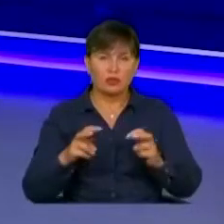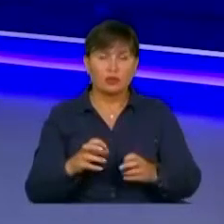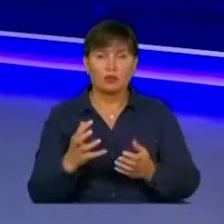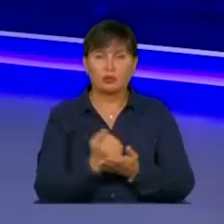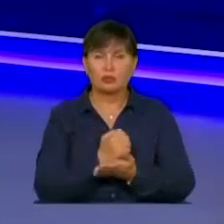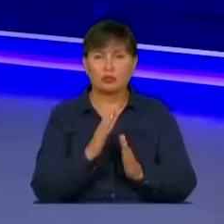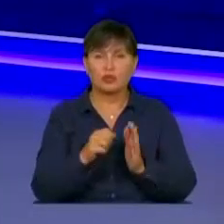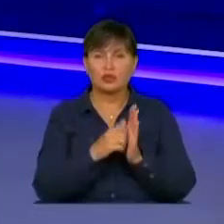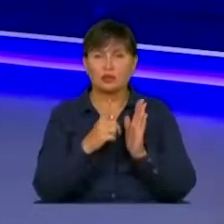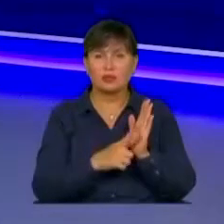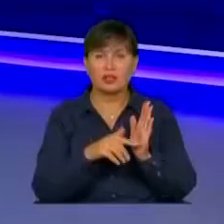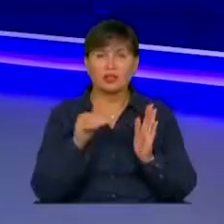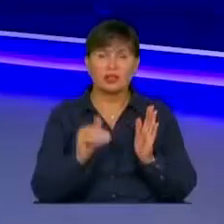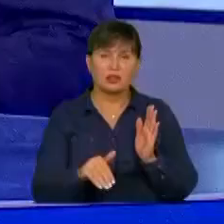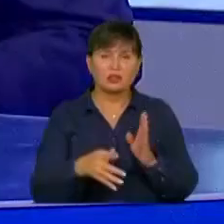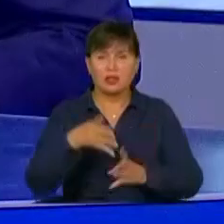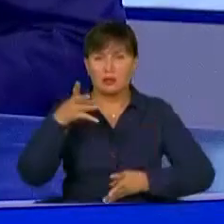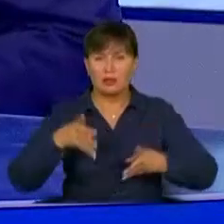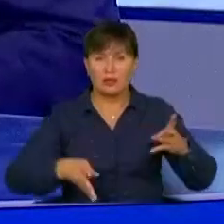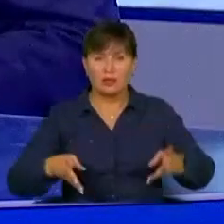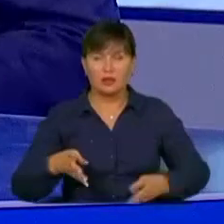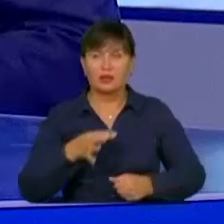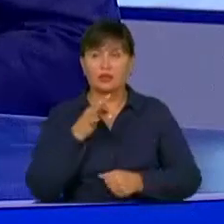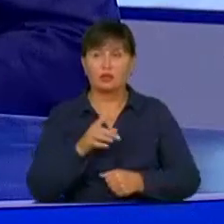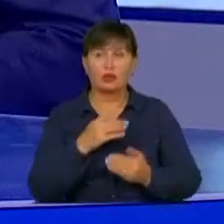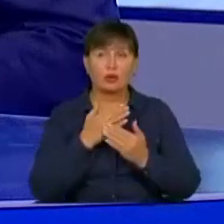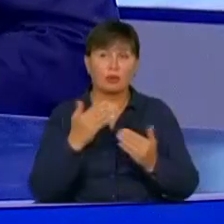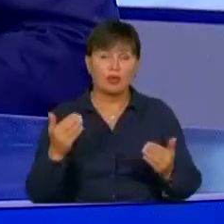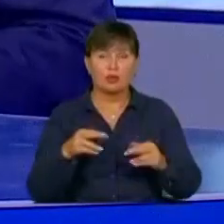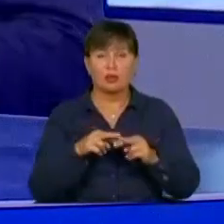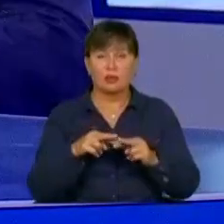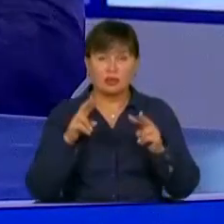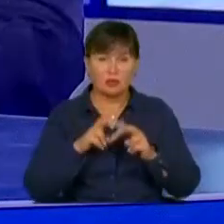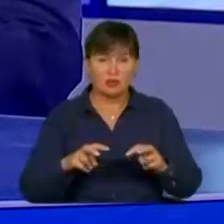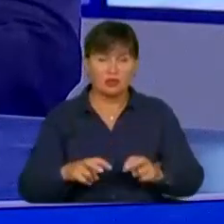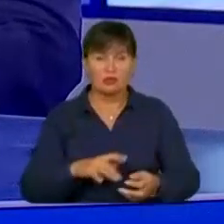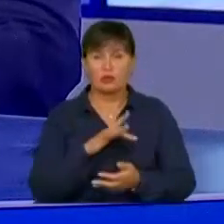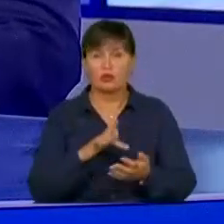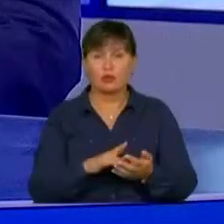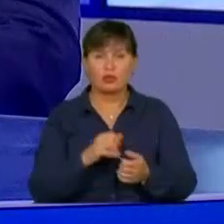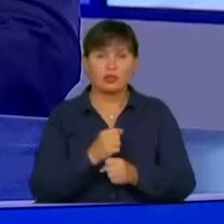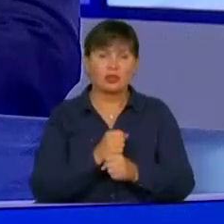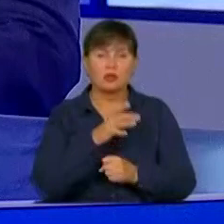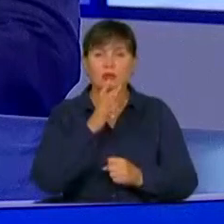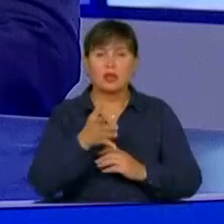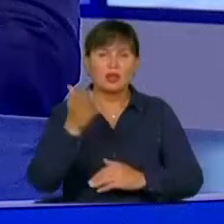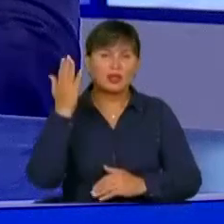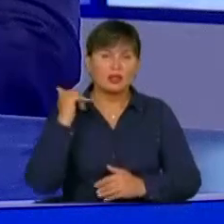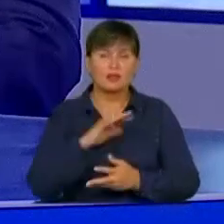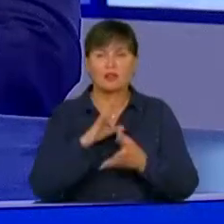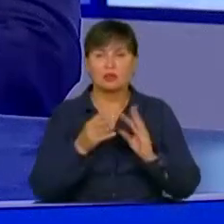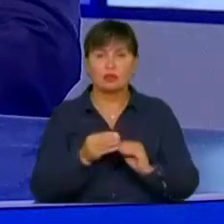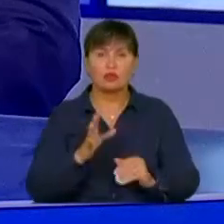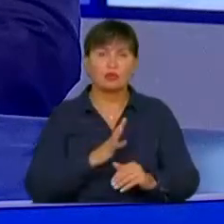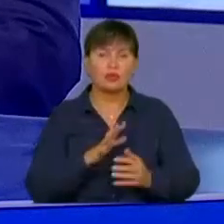около 17 тысяч объектов. Отмечу, последнюю паспортизацию в городе организовали 5 лет назад. В результате